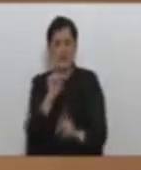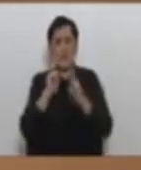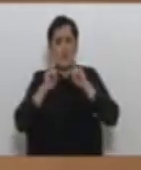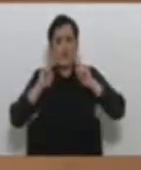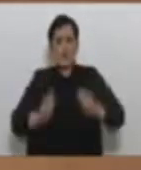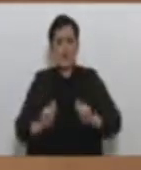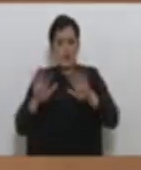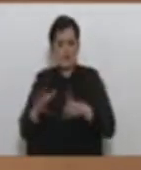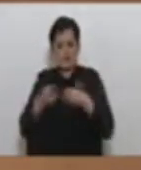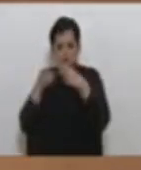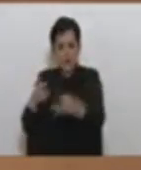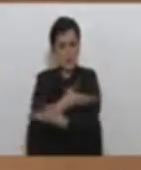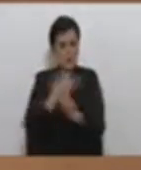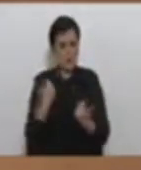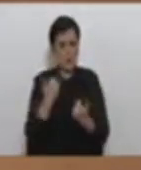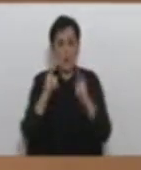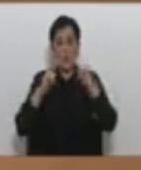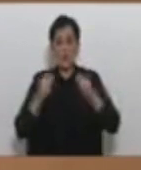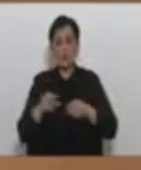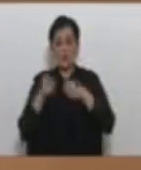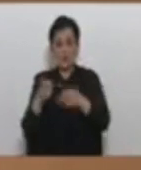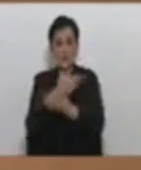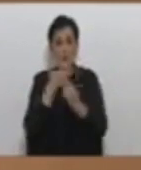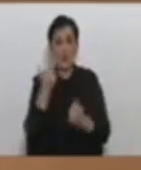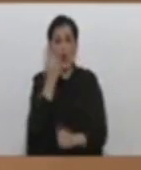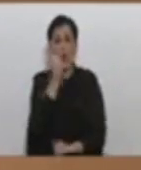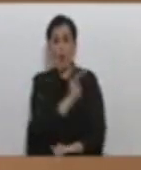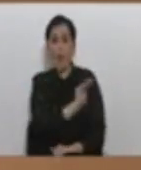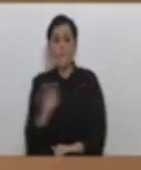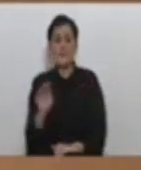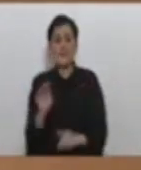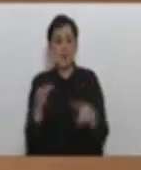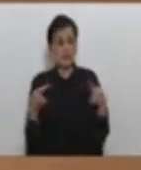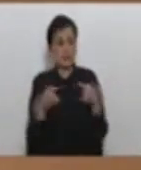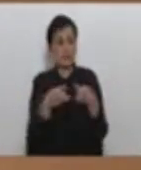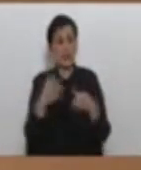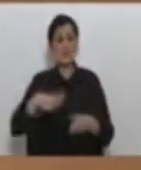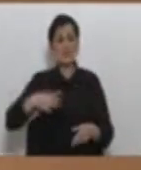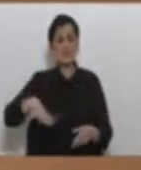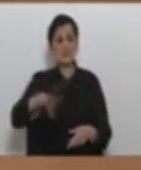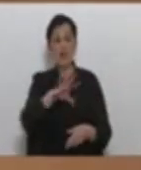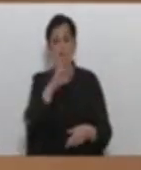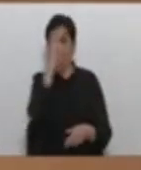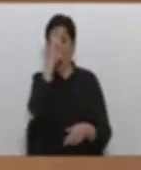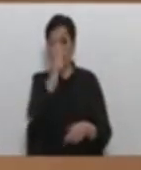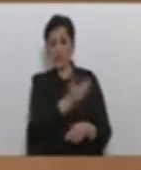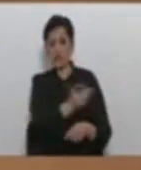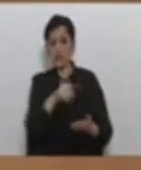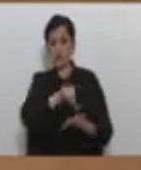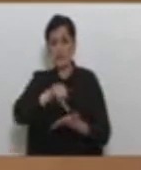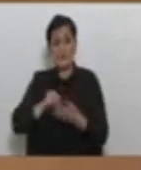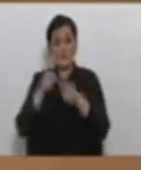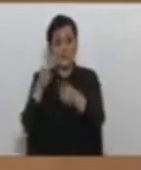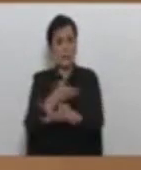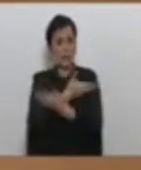ჩასულა და უკრაინაში არ ჩასულა არც ერთი ოფიციალური დელეგაცია საქართველოს ხელისუფლების წარმომადგენლობით.